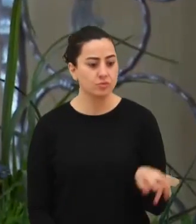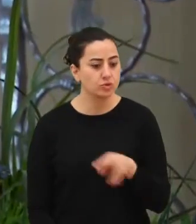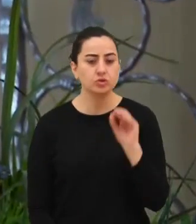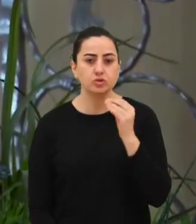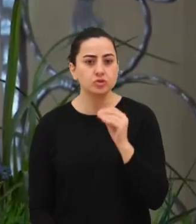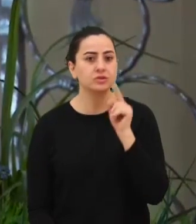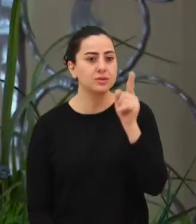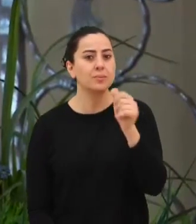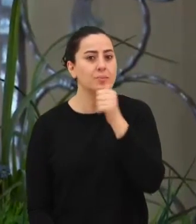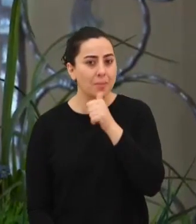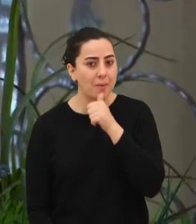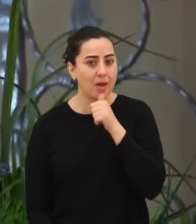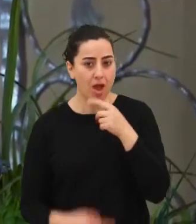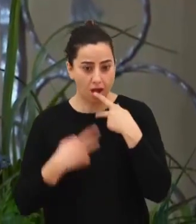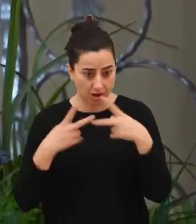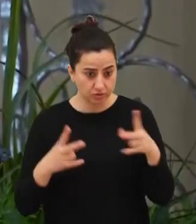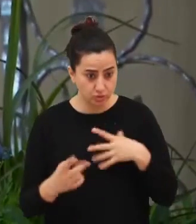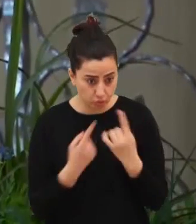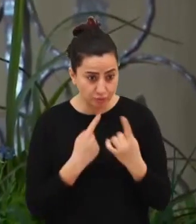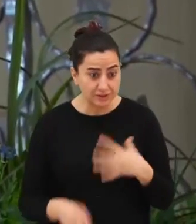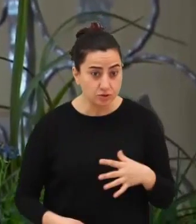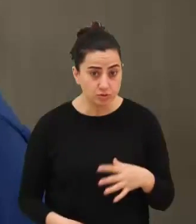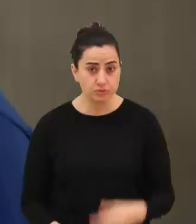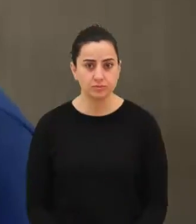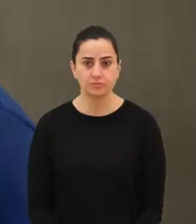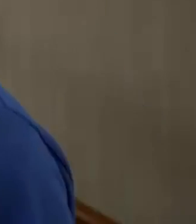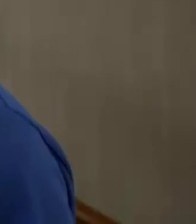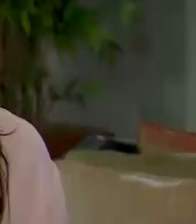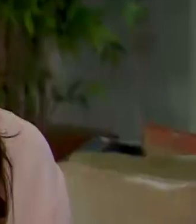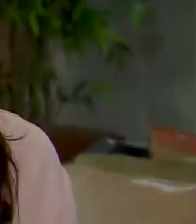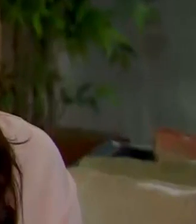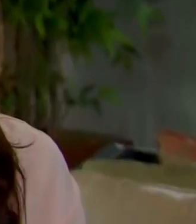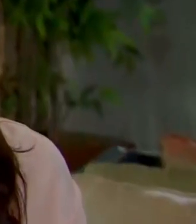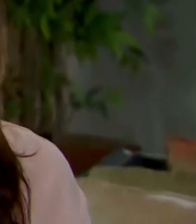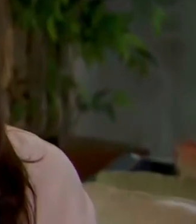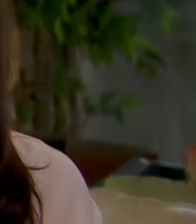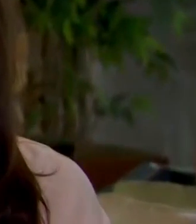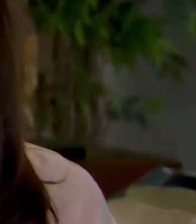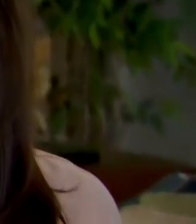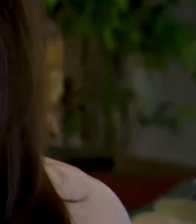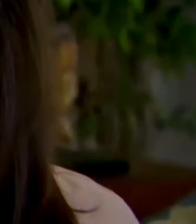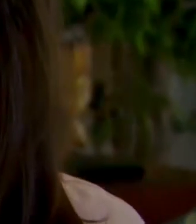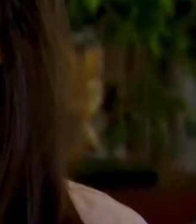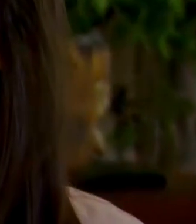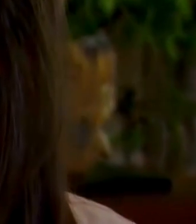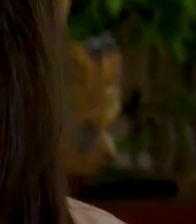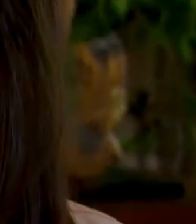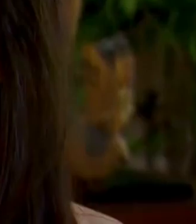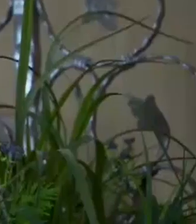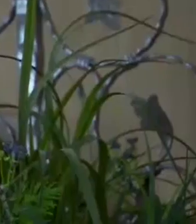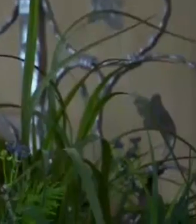çocukların babası olduğunu, bu insanların yanında mı konuşmak istiyorsun Nurhan? Biricik duyduklarına inanamamış gibi şokta.